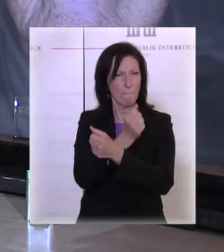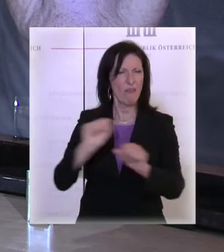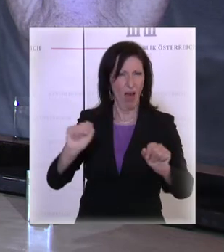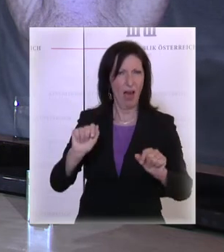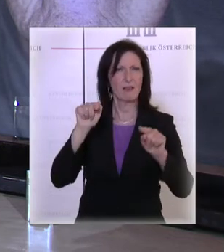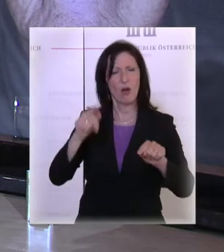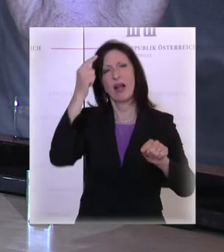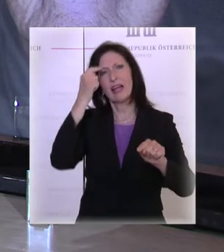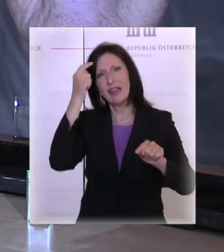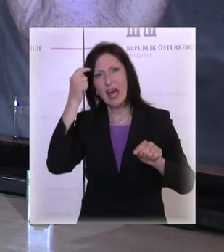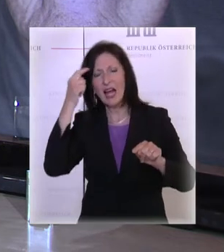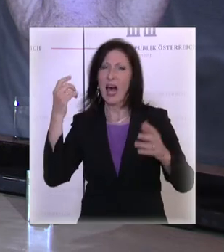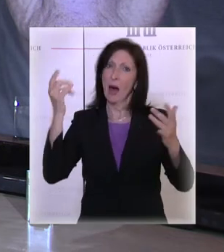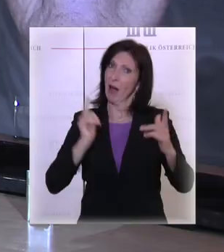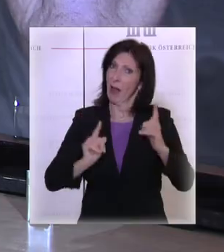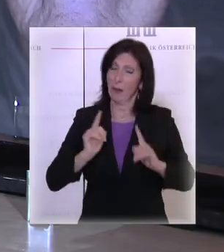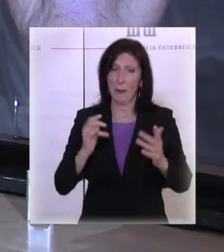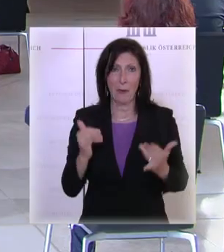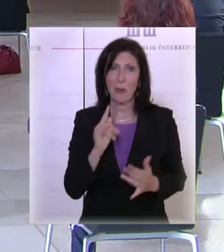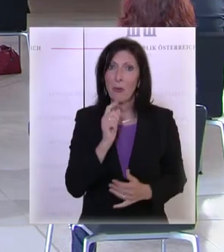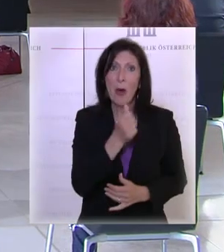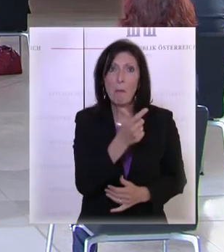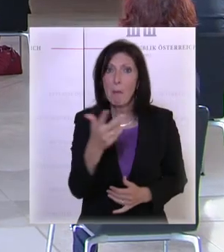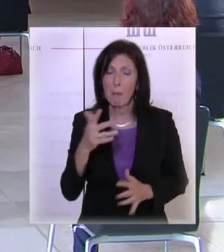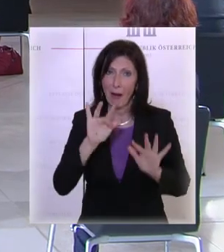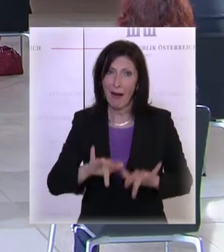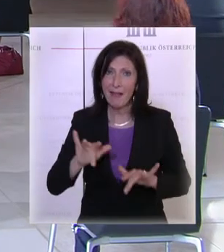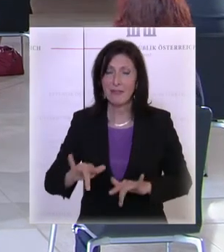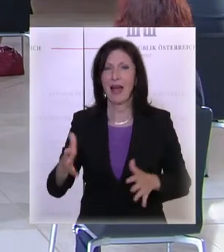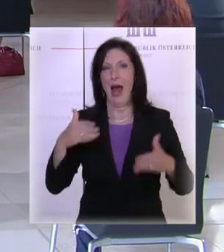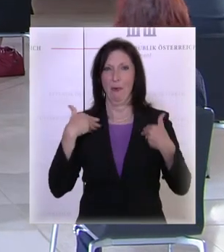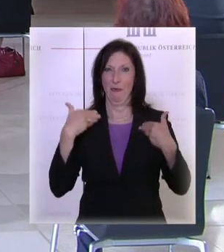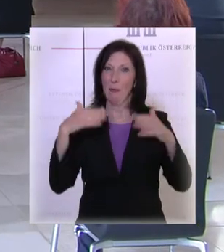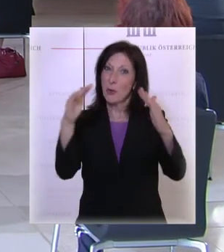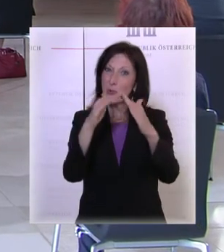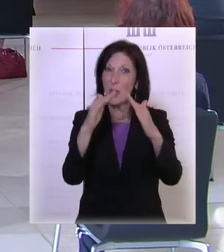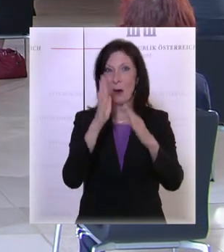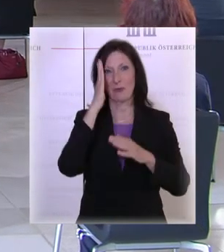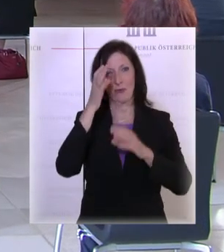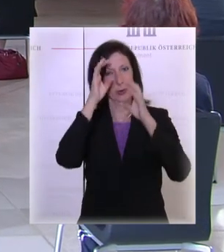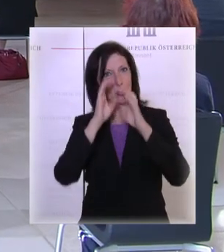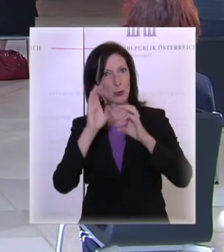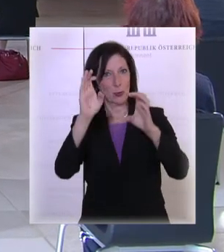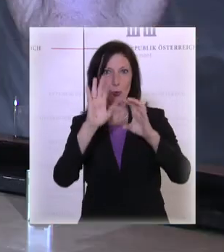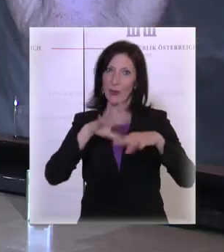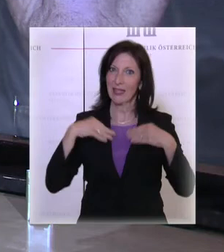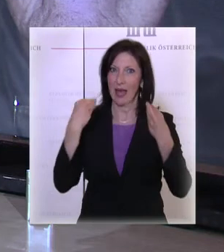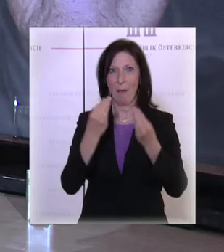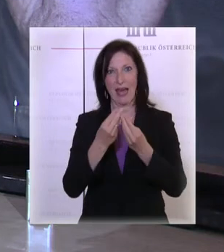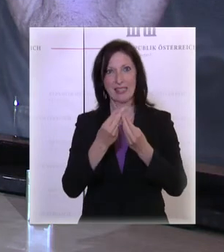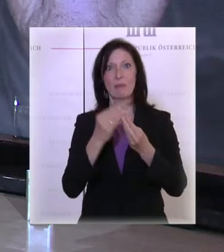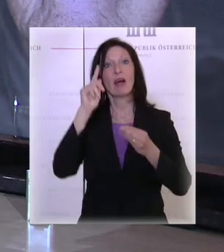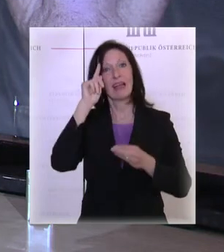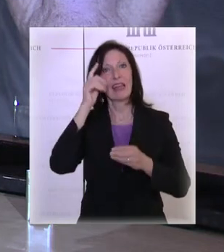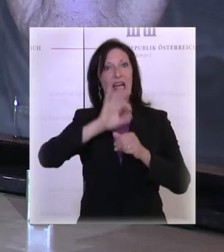einige wenige anwesend sein. Ich freue mich umso mehr, dass Sie zu Hause mit dabei sind, dass Sie gemeinsam mit uns den Gedenktag gegen Gewalt